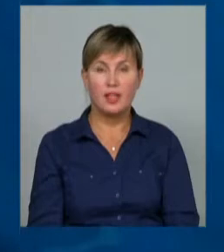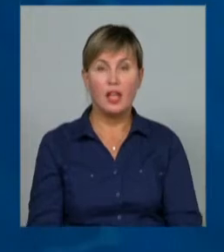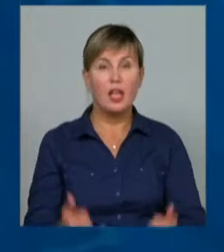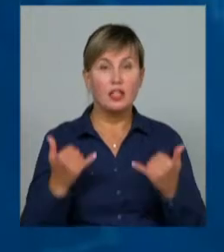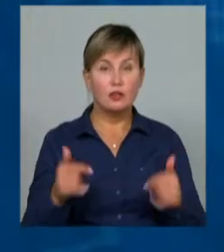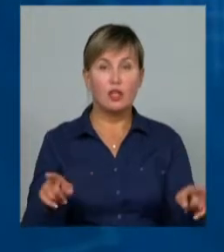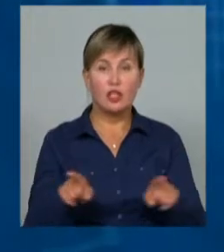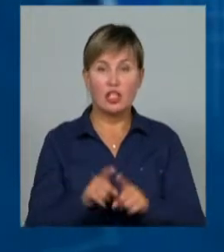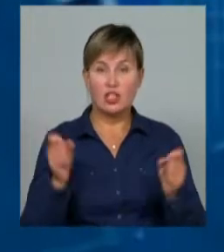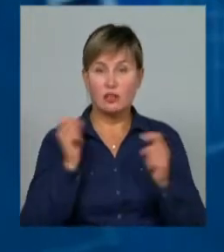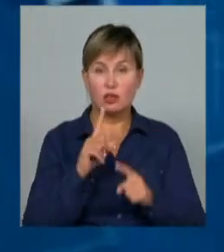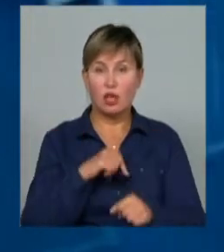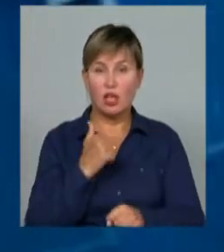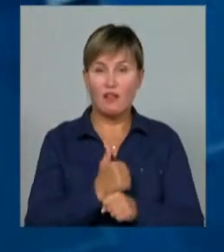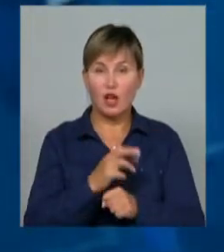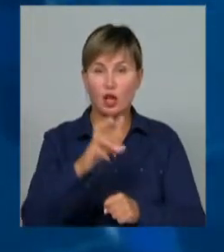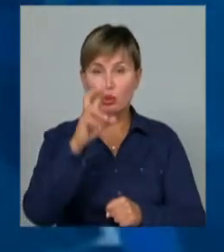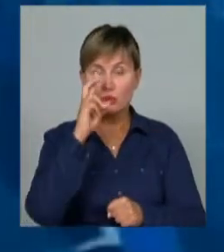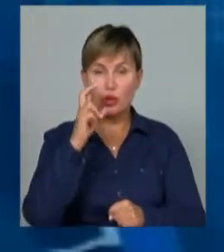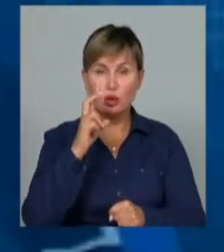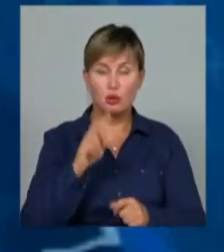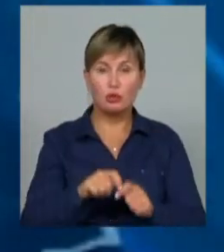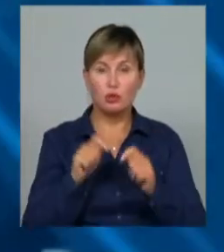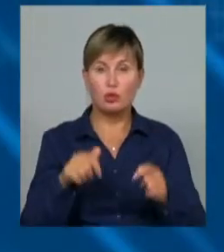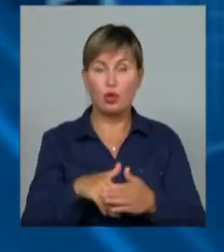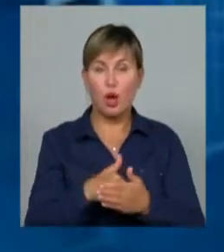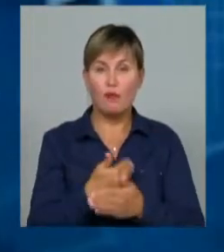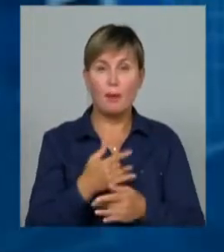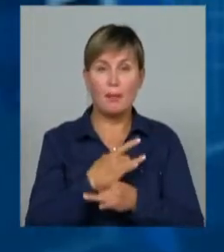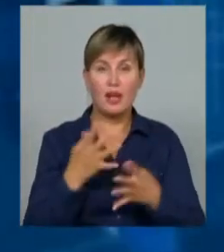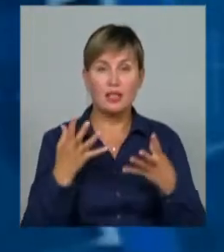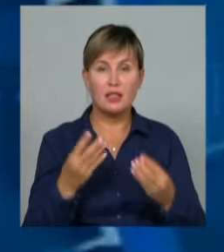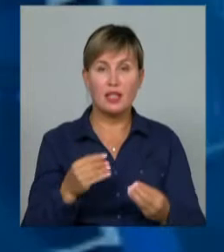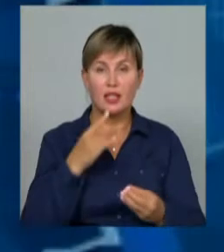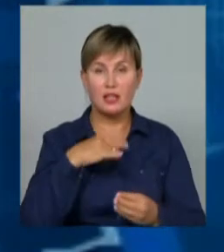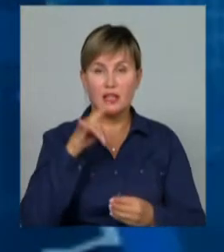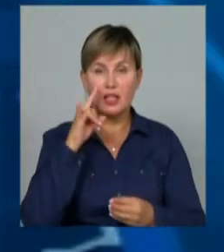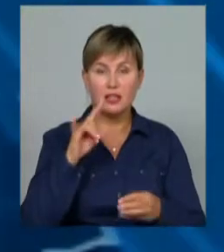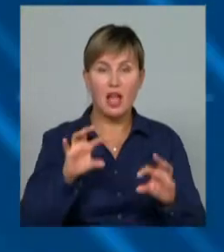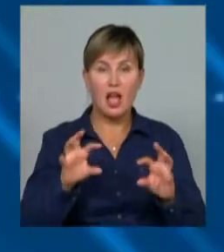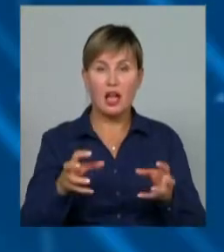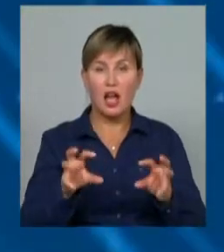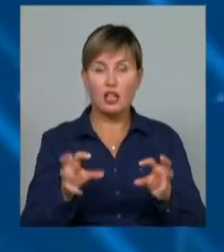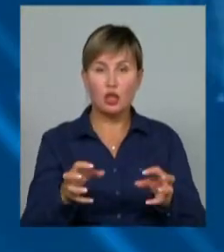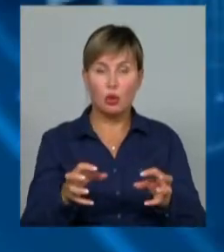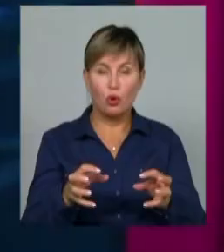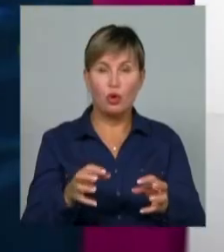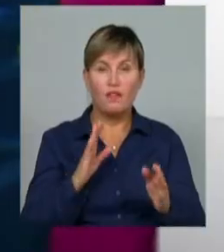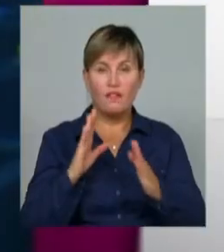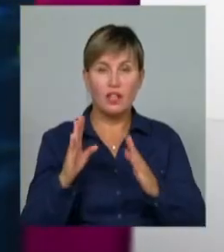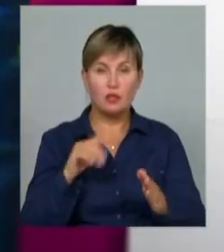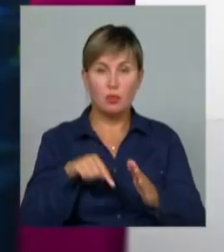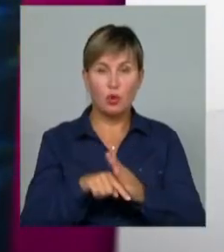Сегодня также стало известно, что глава государства учредил новый праздник – День казахстанского радио. Об этом на своей страничке в Facebook